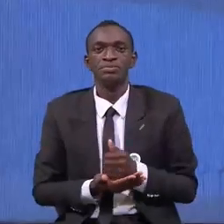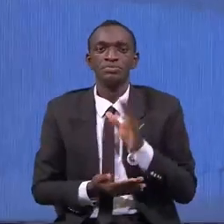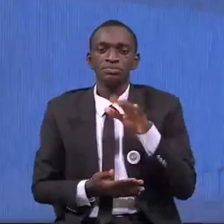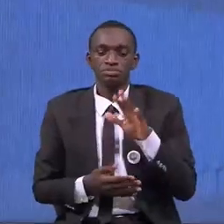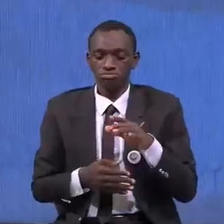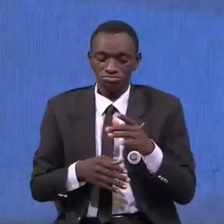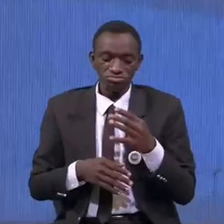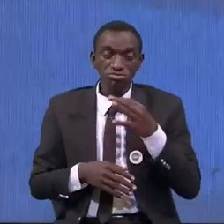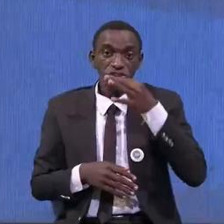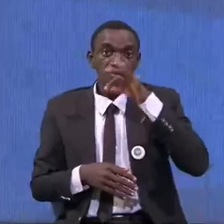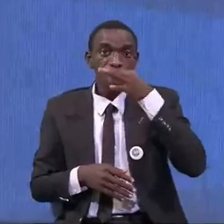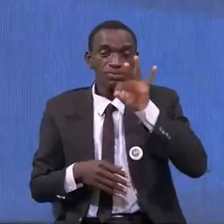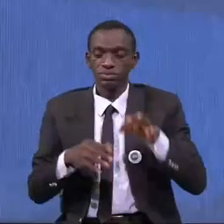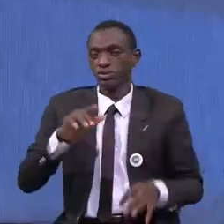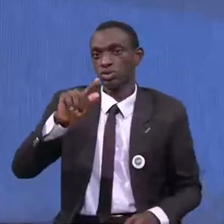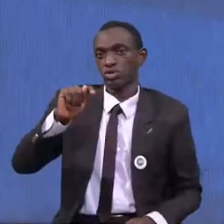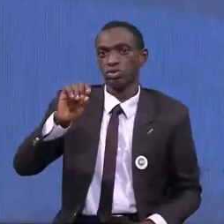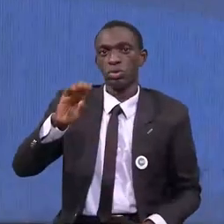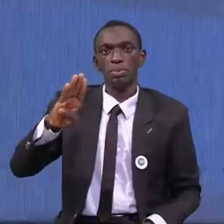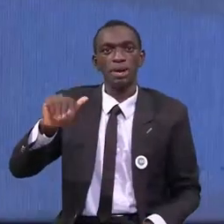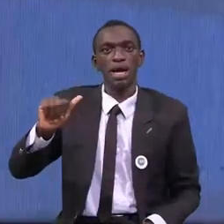affranchi le tabac